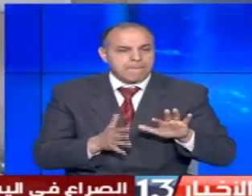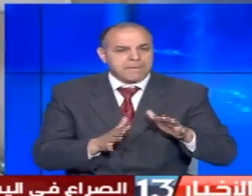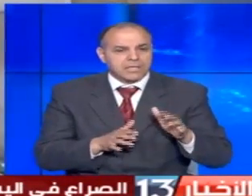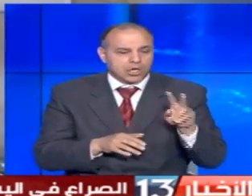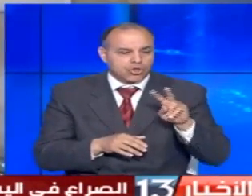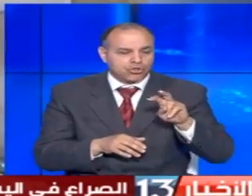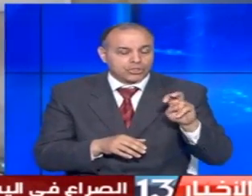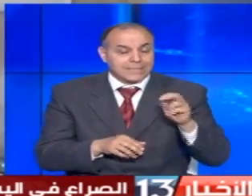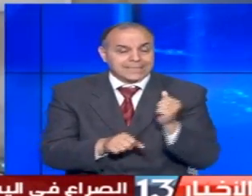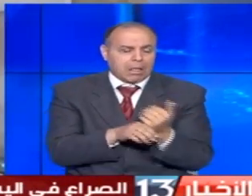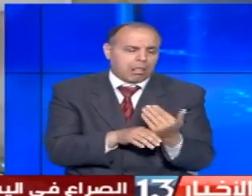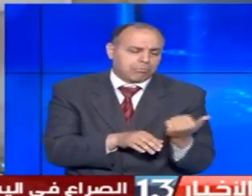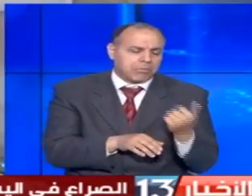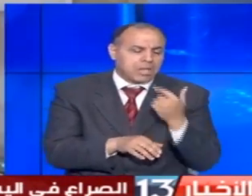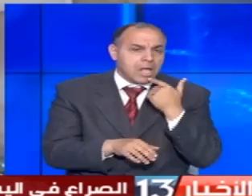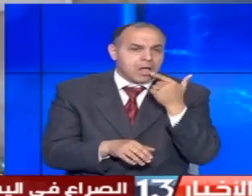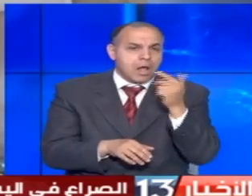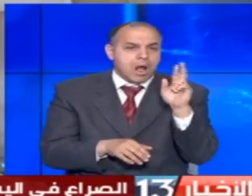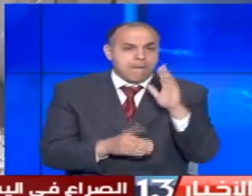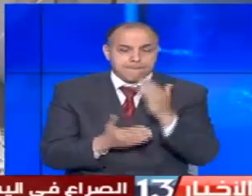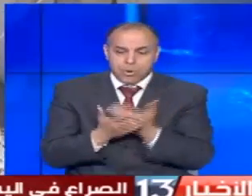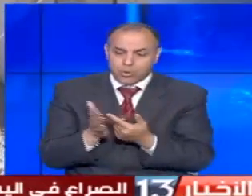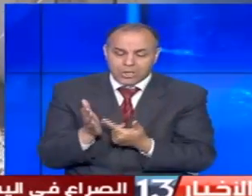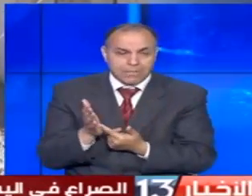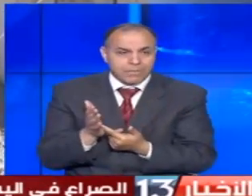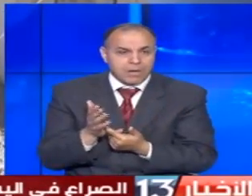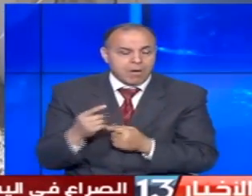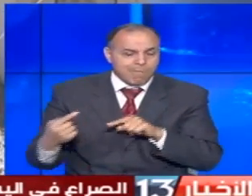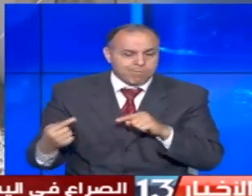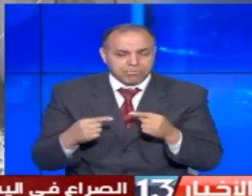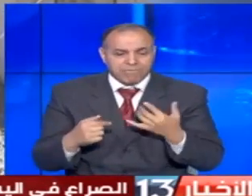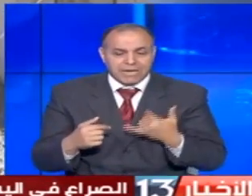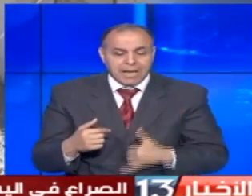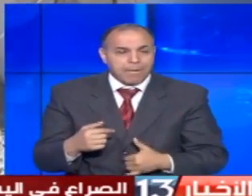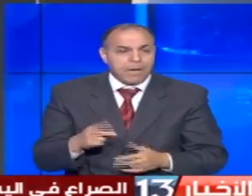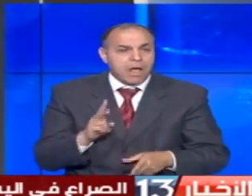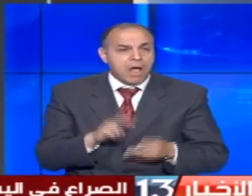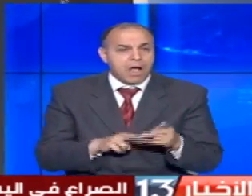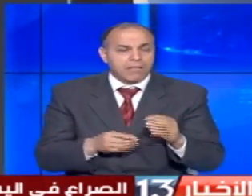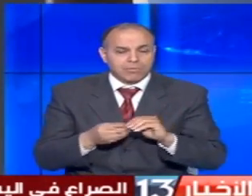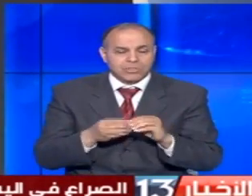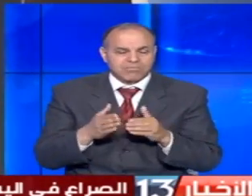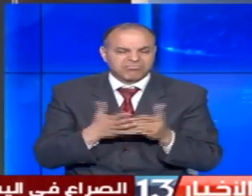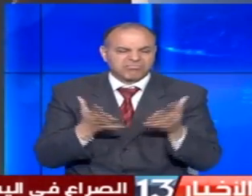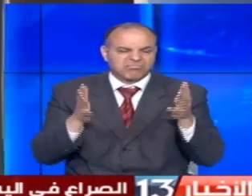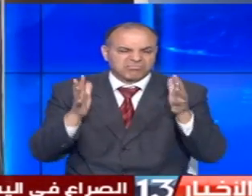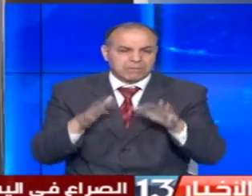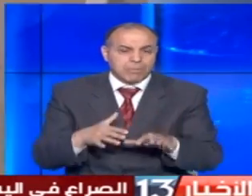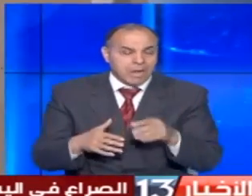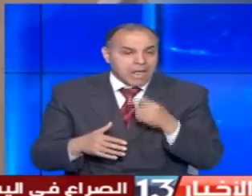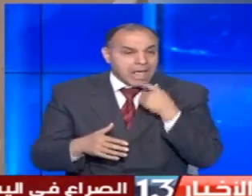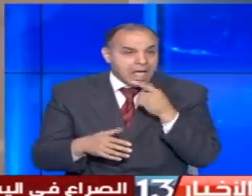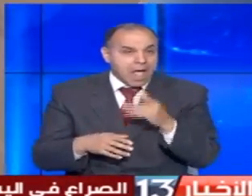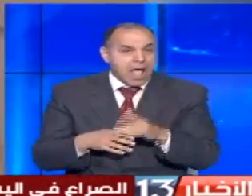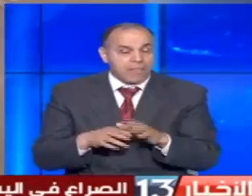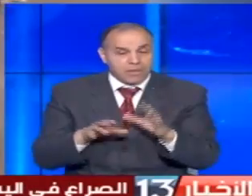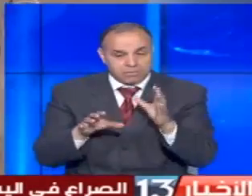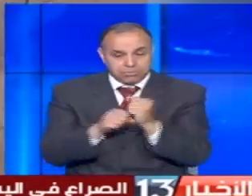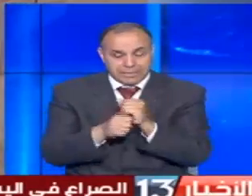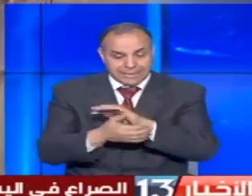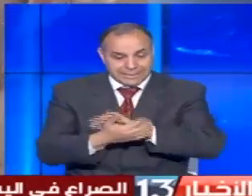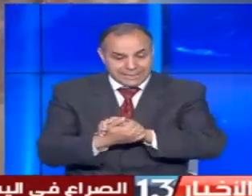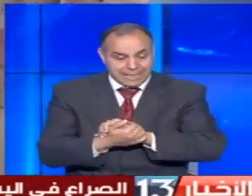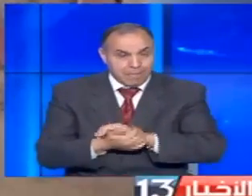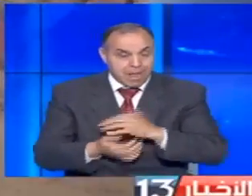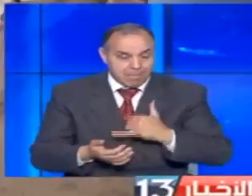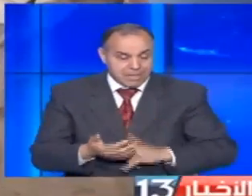20 عاما كما ورد في التقرير ان الصراع في اليمن خلف عواقب مدمره وانه في حال تحقق السلام في